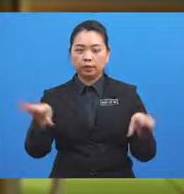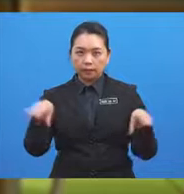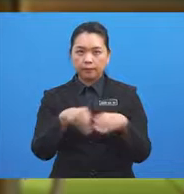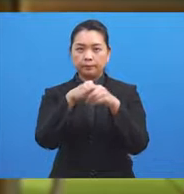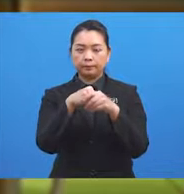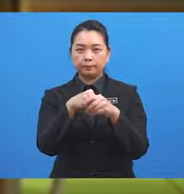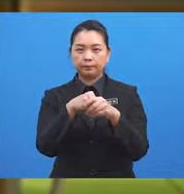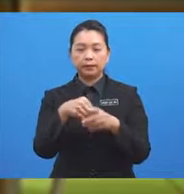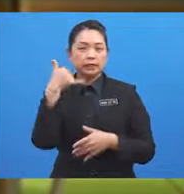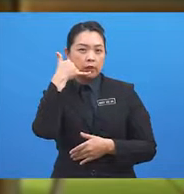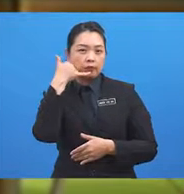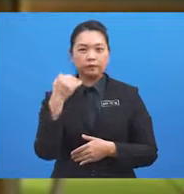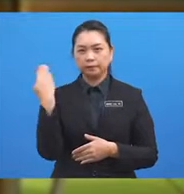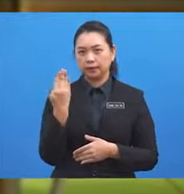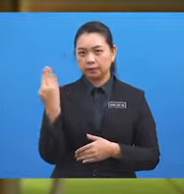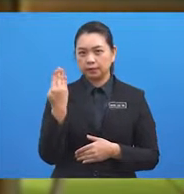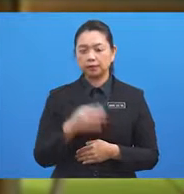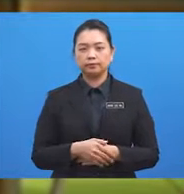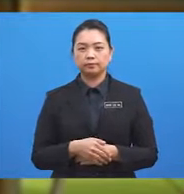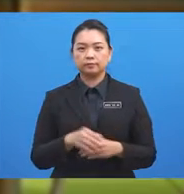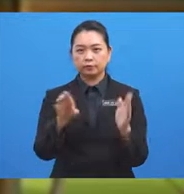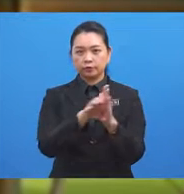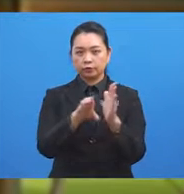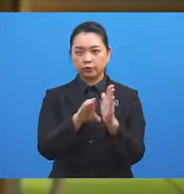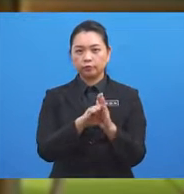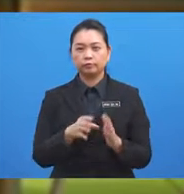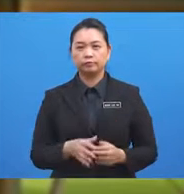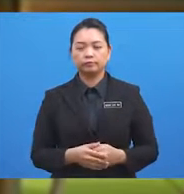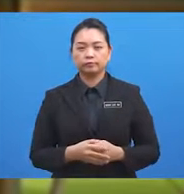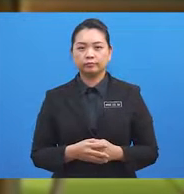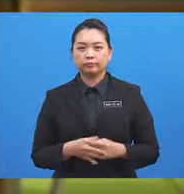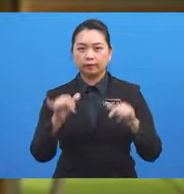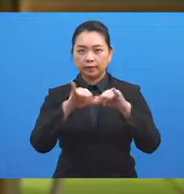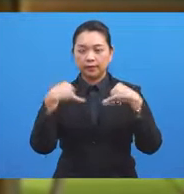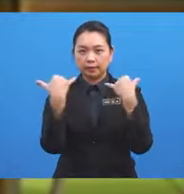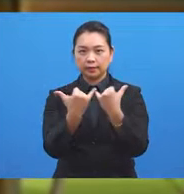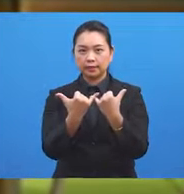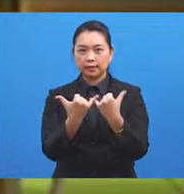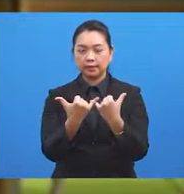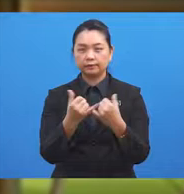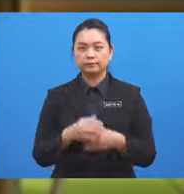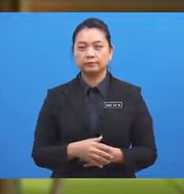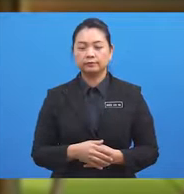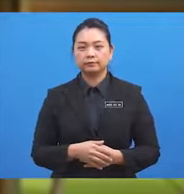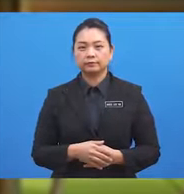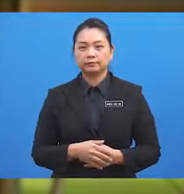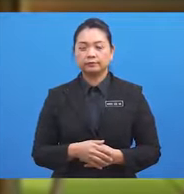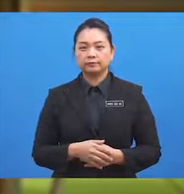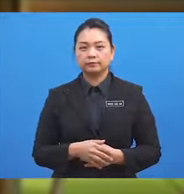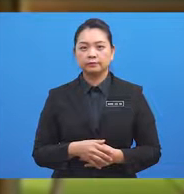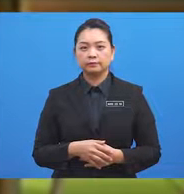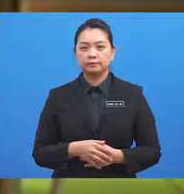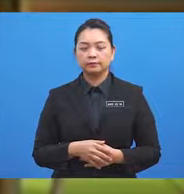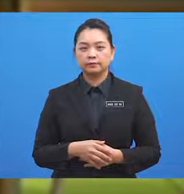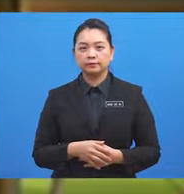perkhidmatan telefon biasa. Contohnya seperti syarikat telekom Malaysia dan telefon